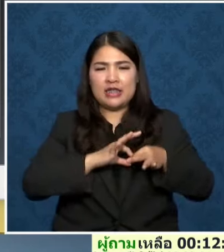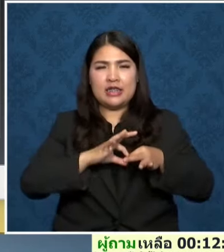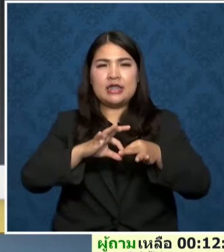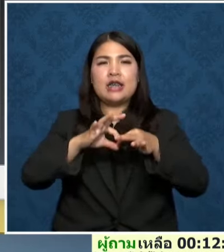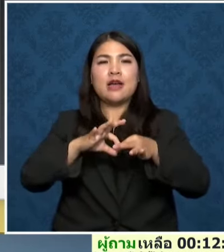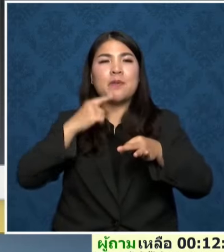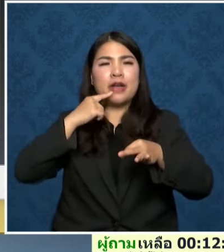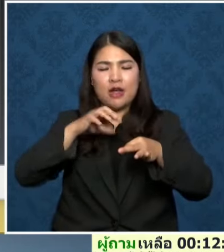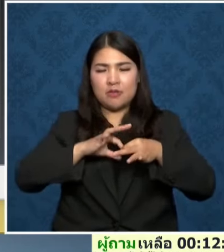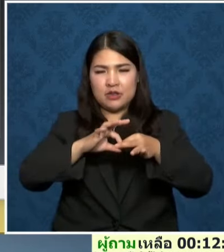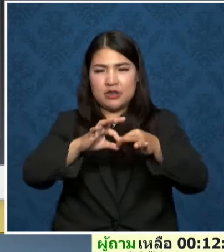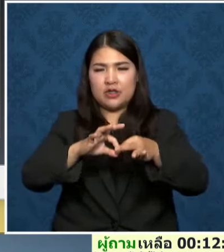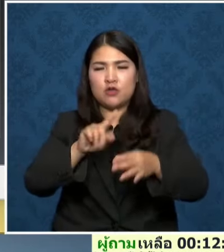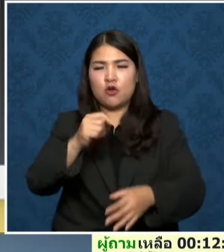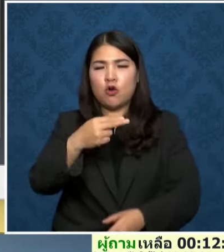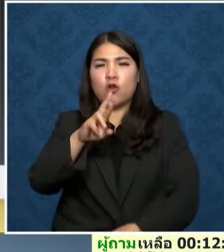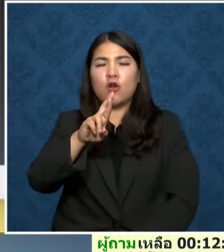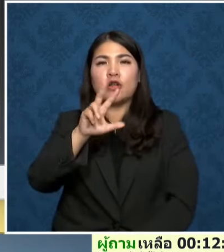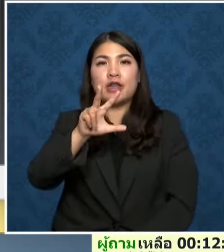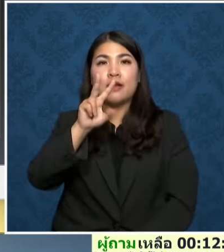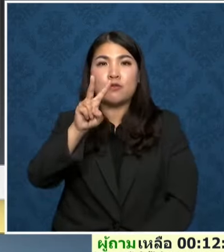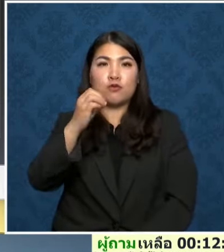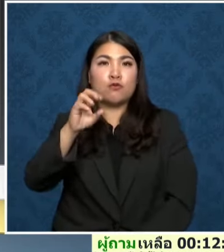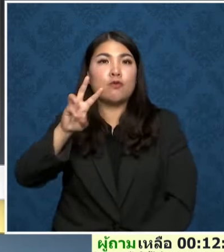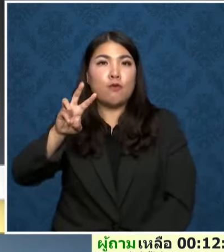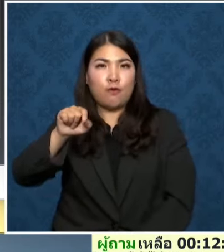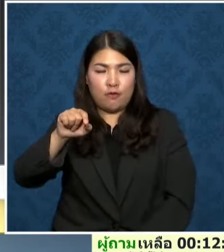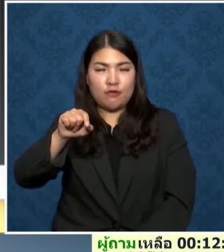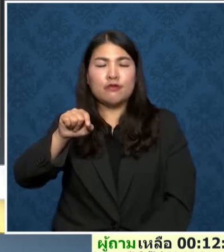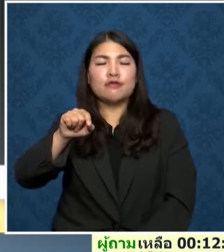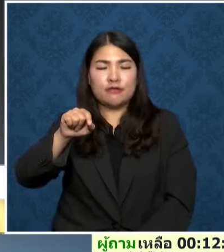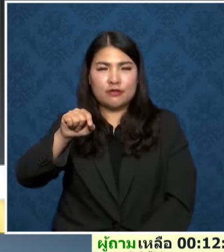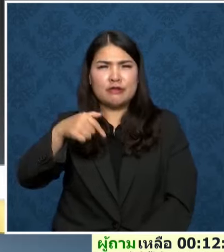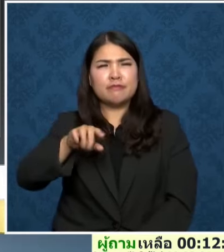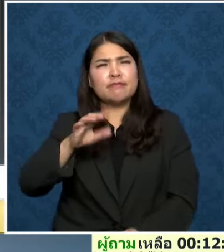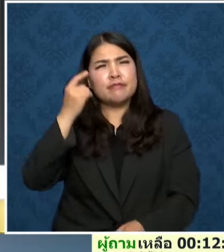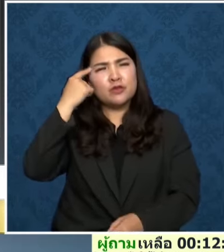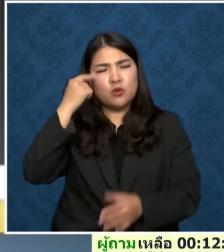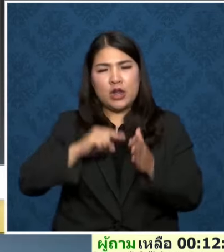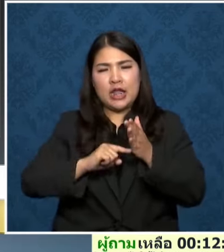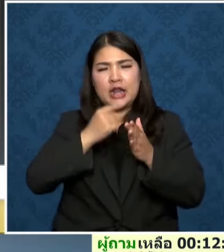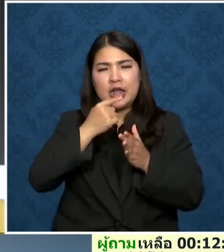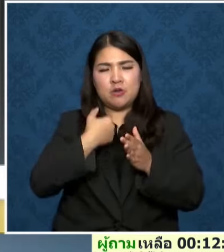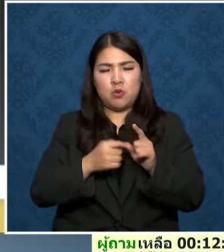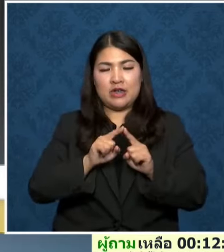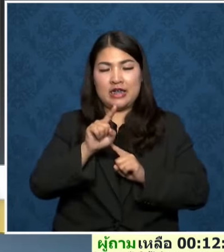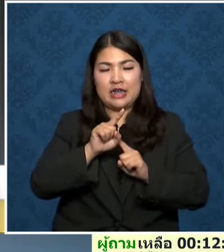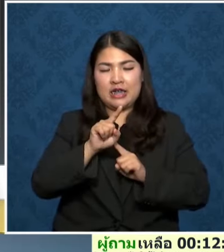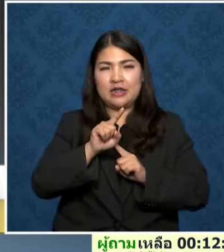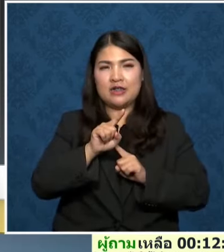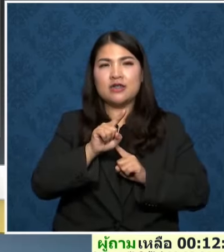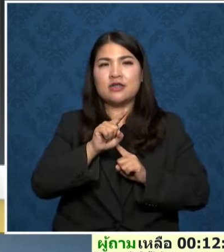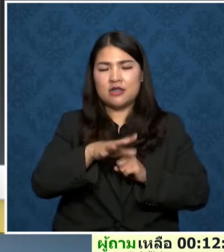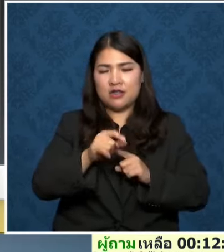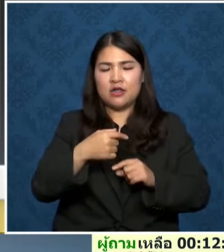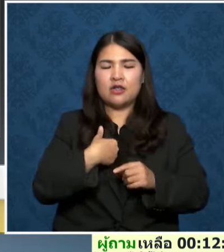ไปอย่างเส้นทอลอ 3206 บริเวณหัวอย่างโทน โยมีจุดเริ่มต้นในชวงที่ 1 ค่ะรวมทั้ง